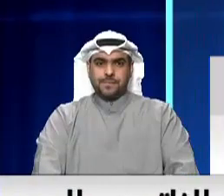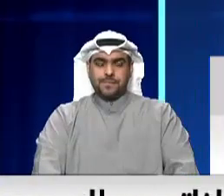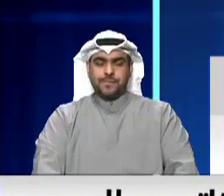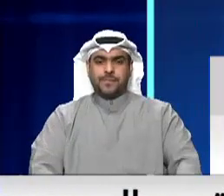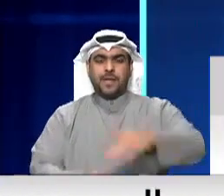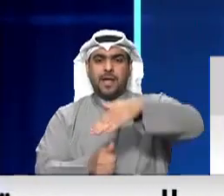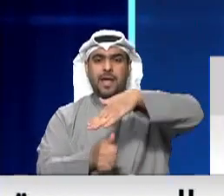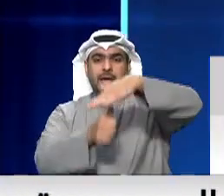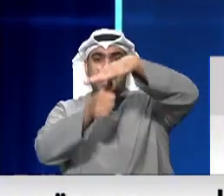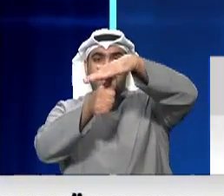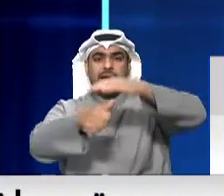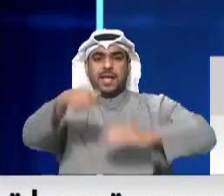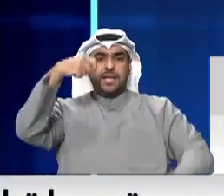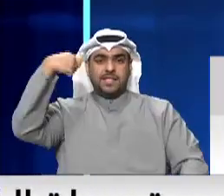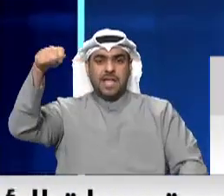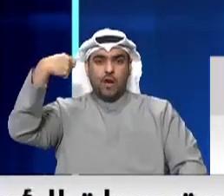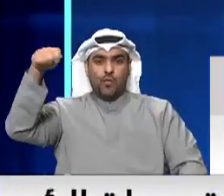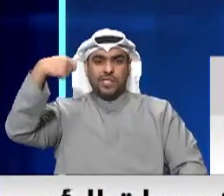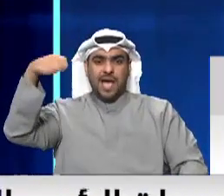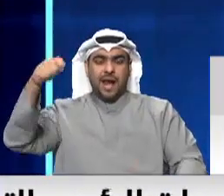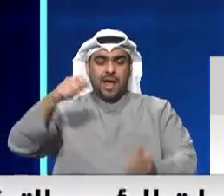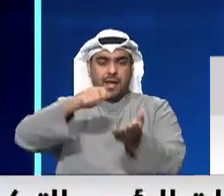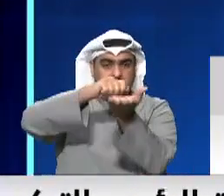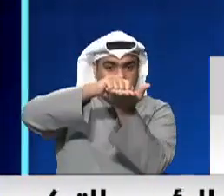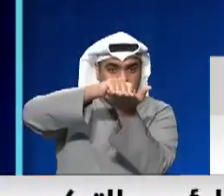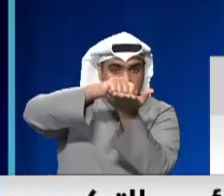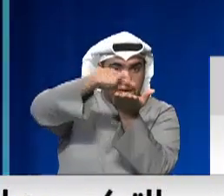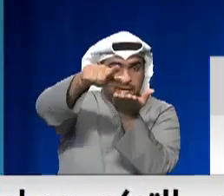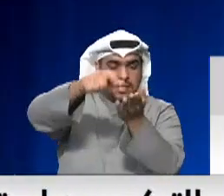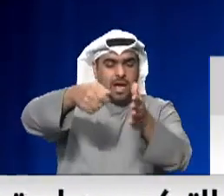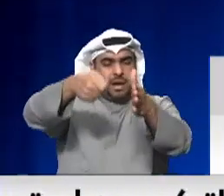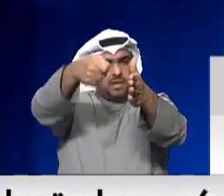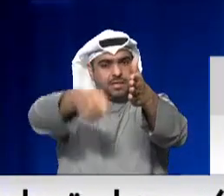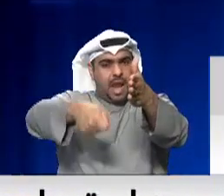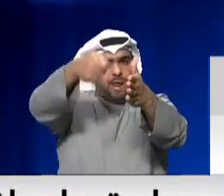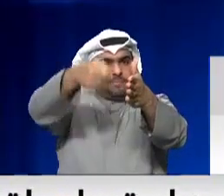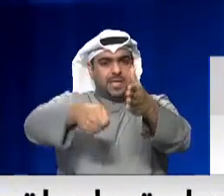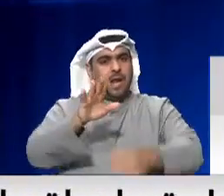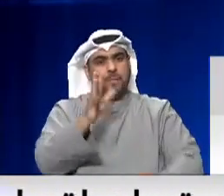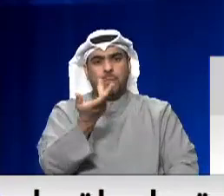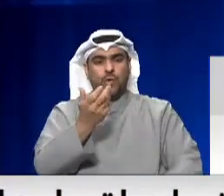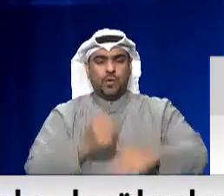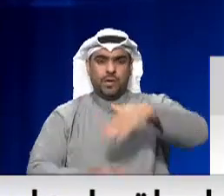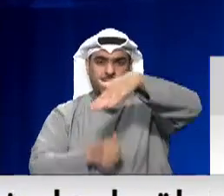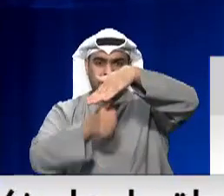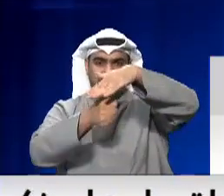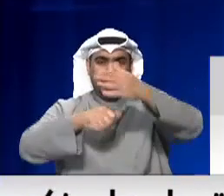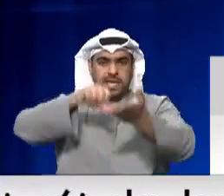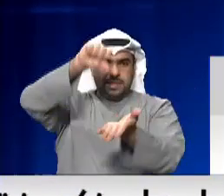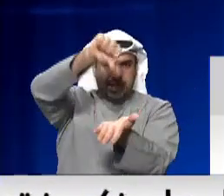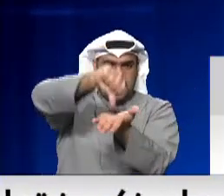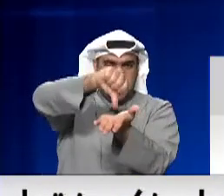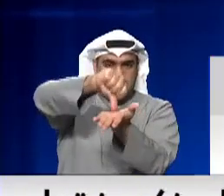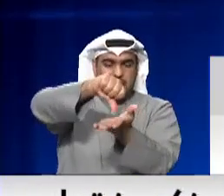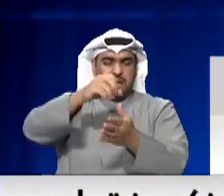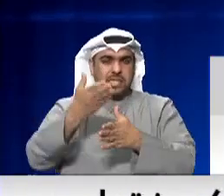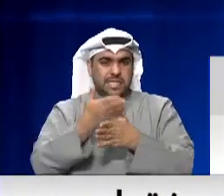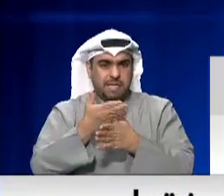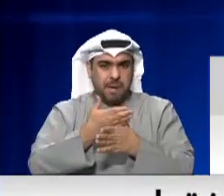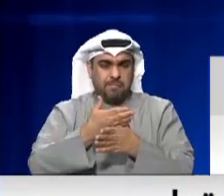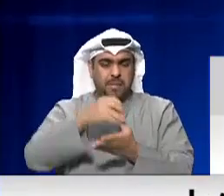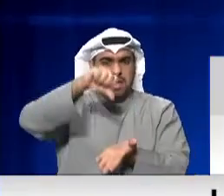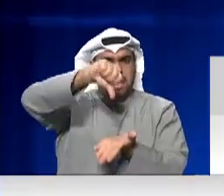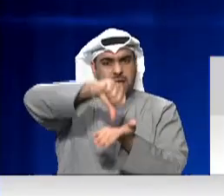كما بعث سمو الشيخ أحمد نواف الأحمد الصباح رئيس مجلس الوزراء حفظه الله ببرقية تعزية إلى